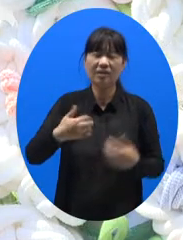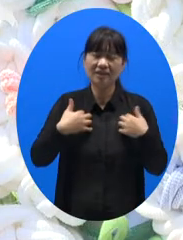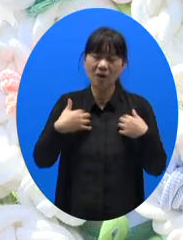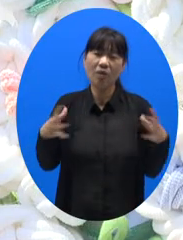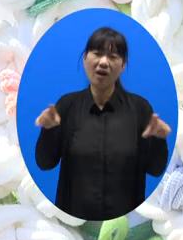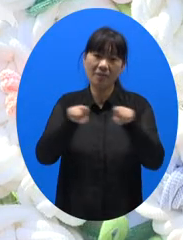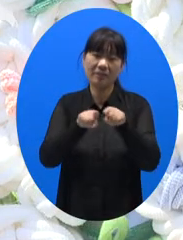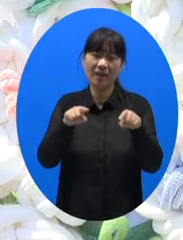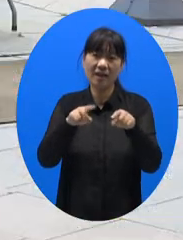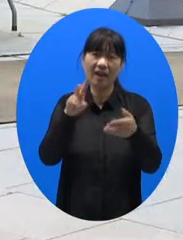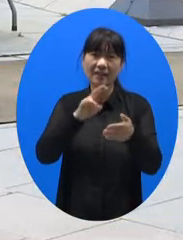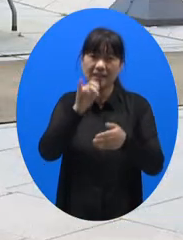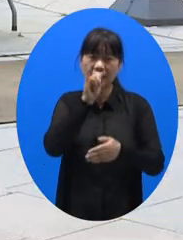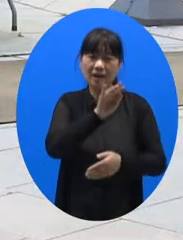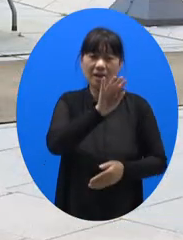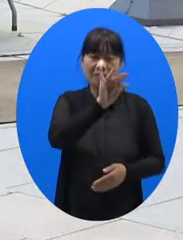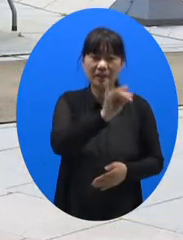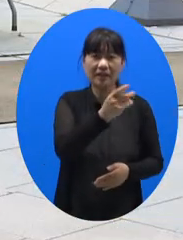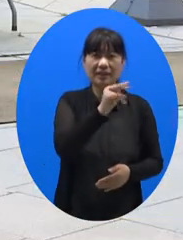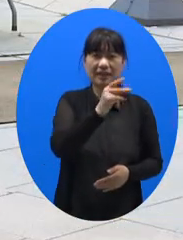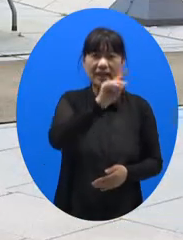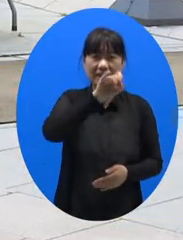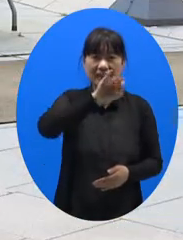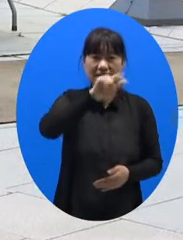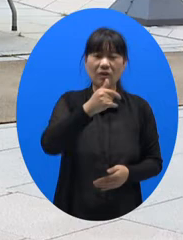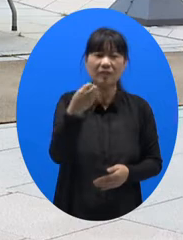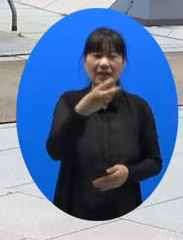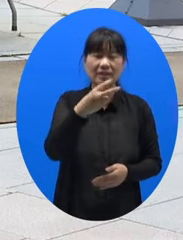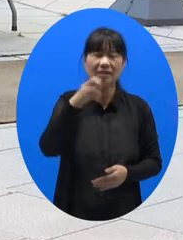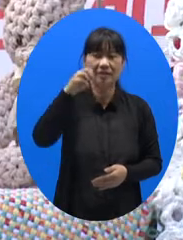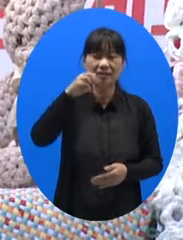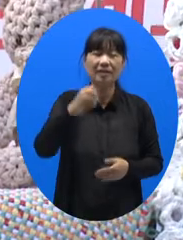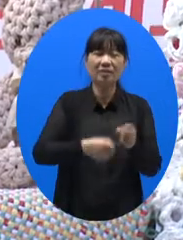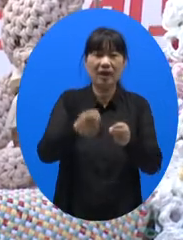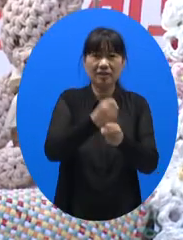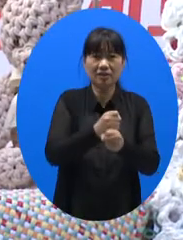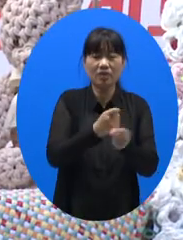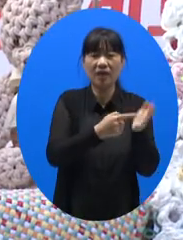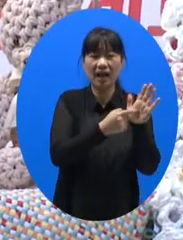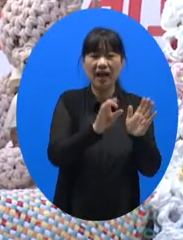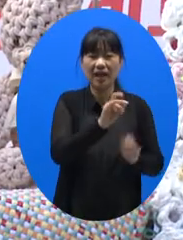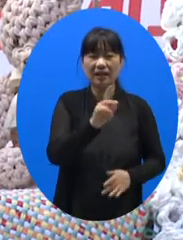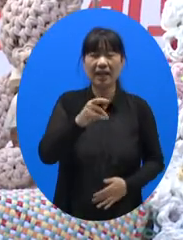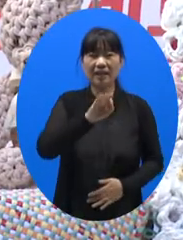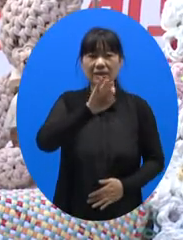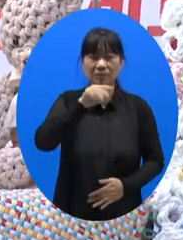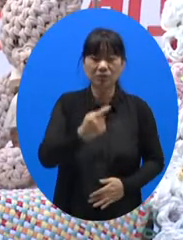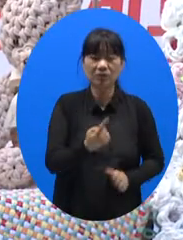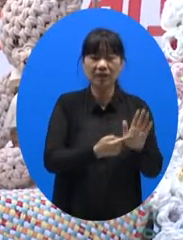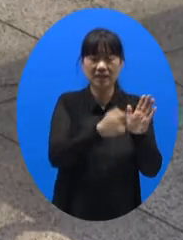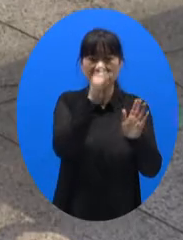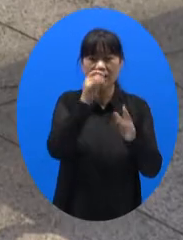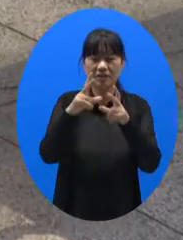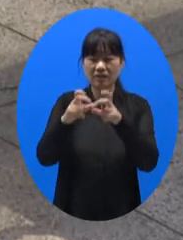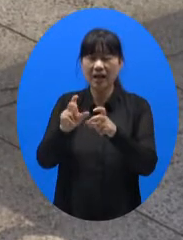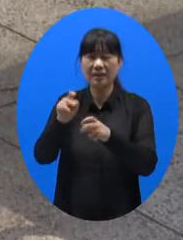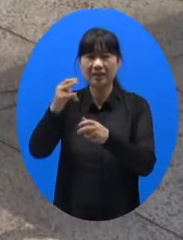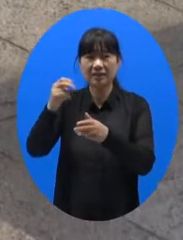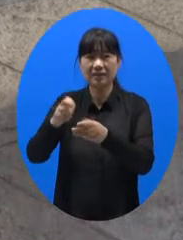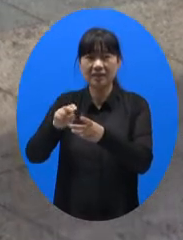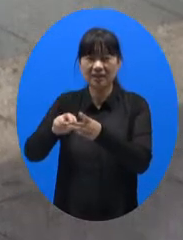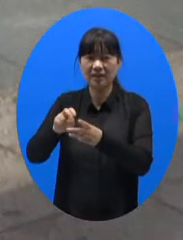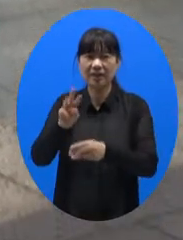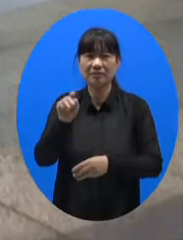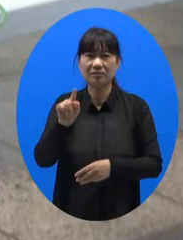주제로 백남준의 다다익선을 복원해 다시 켜는 것을 기념한 아카이브 전시가 예정돼 있습니다. 성남 아트센터에선